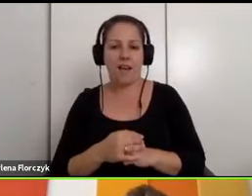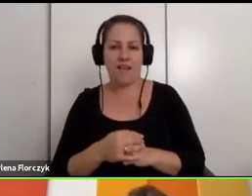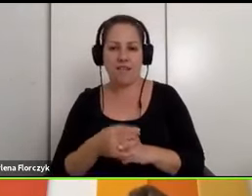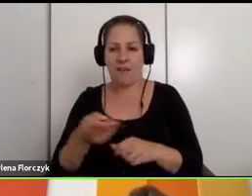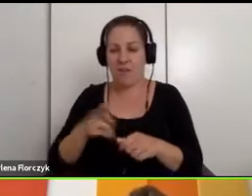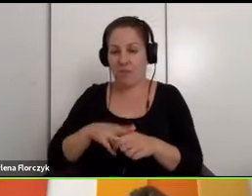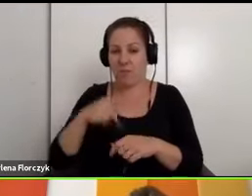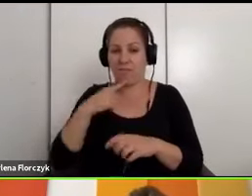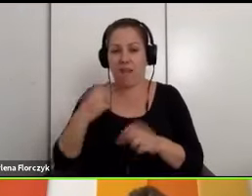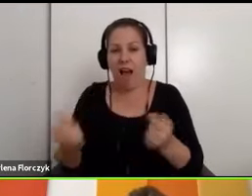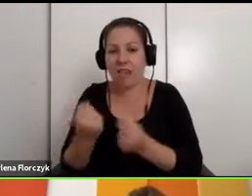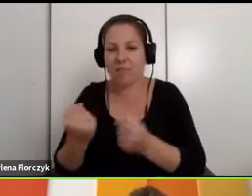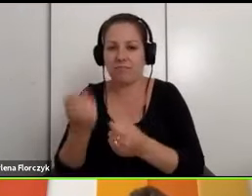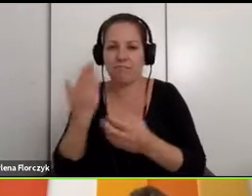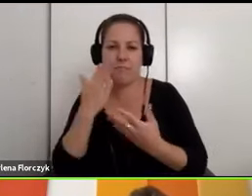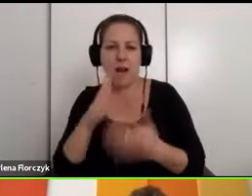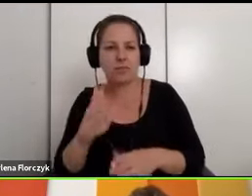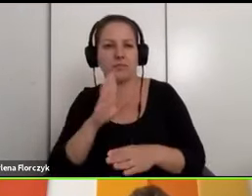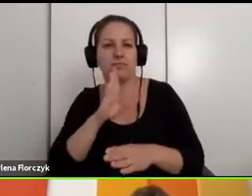który się angażował bardzo w taką,